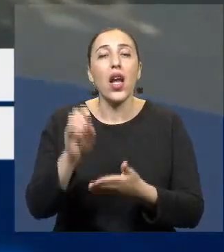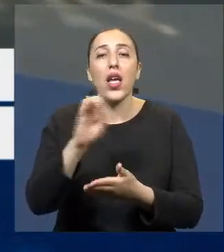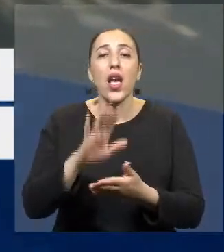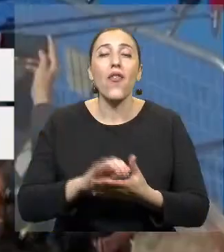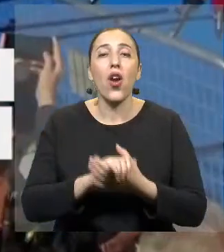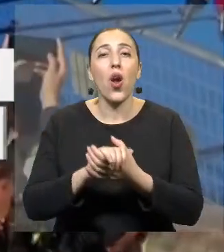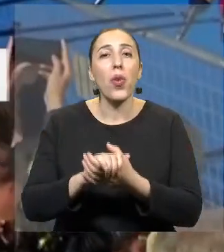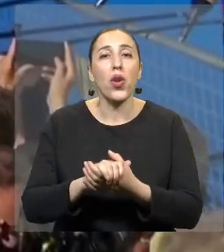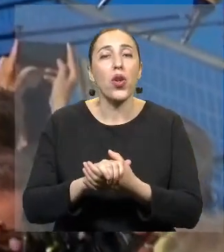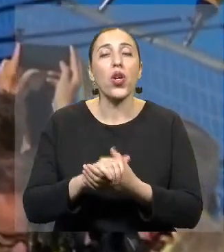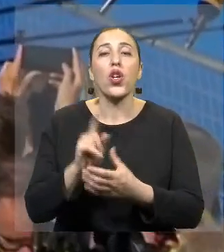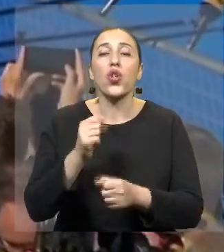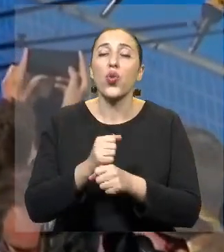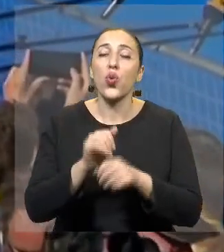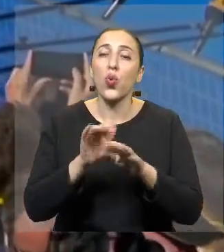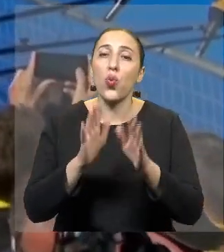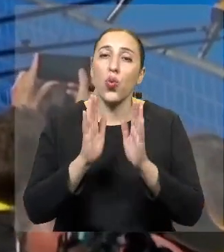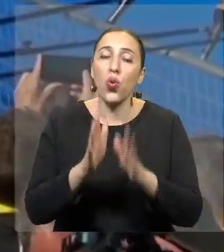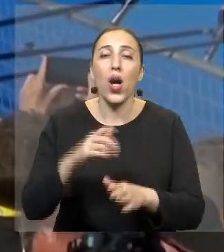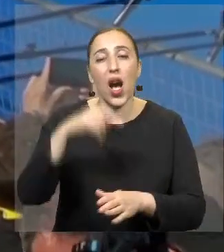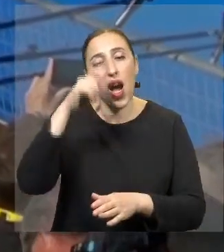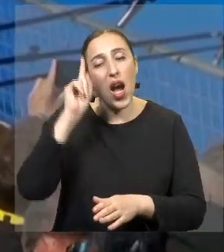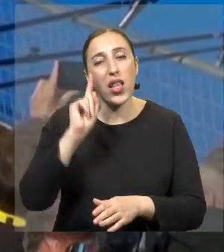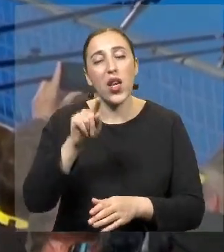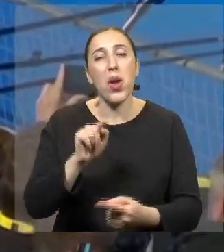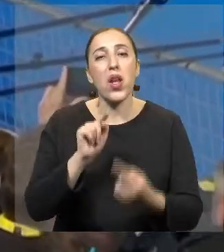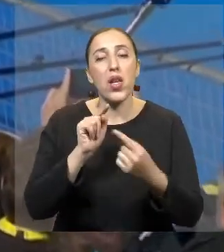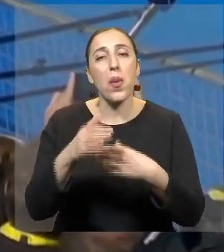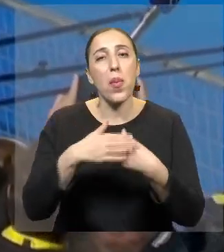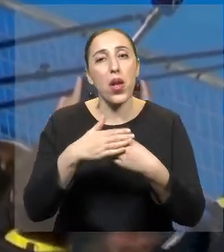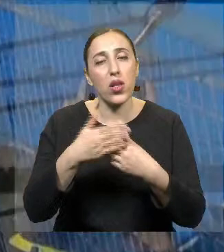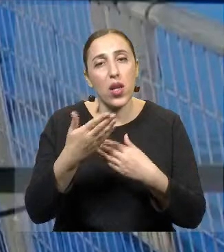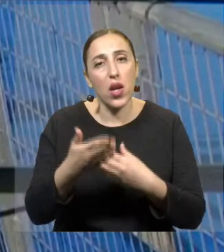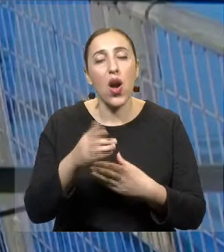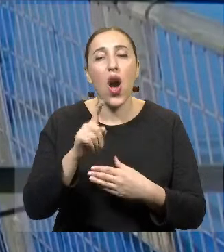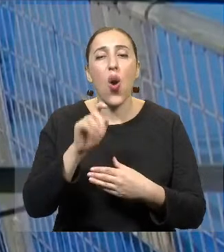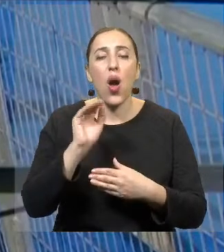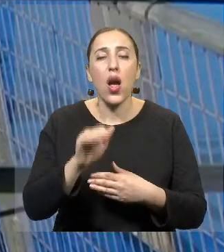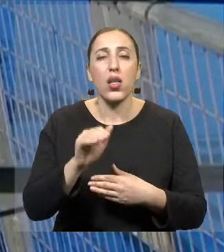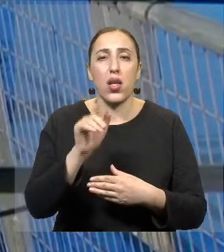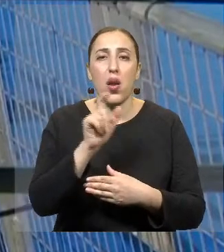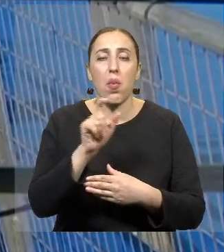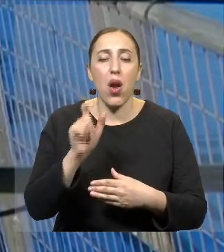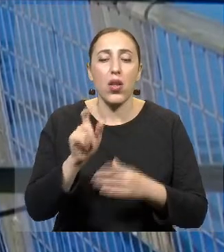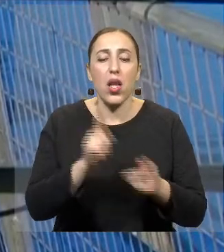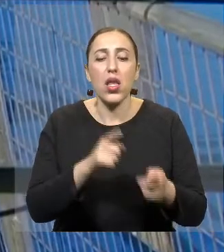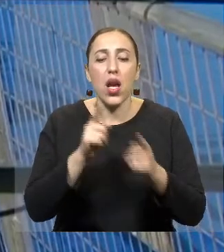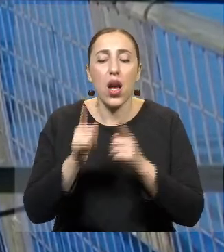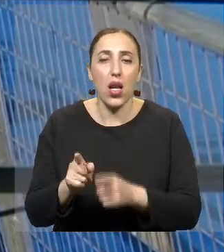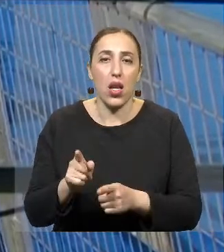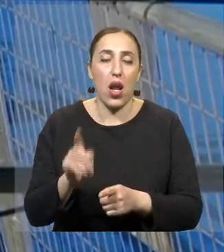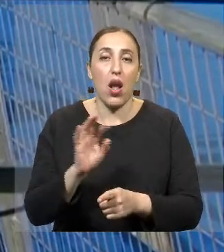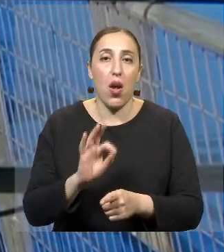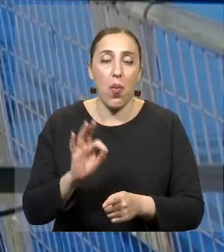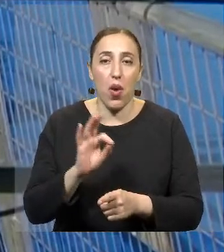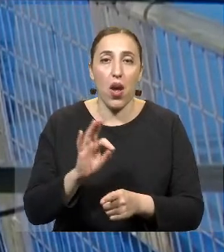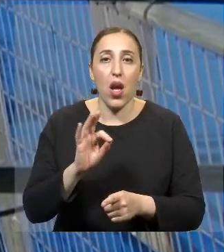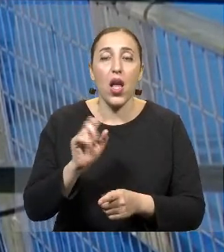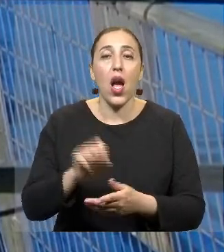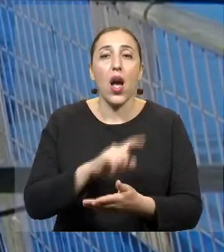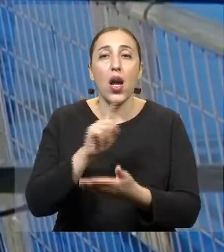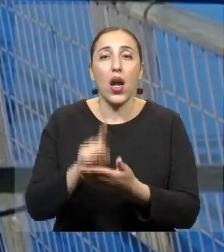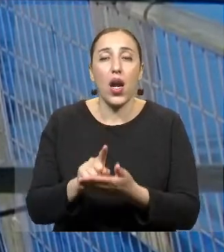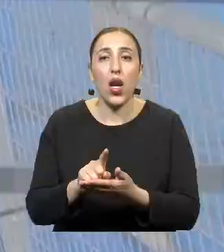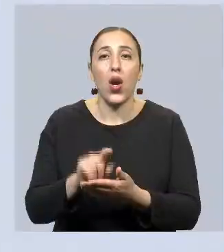ադրբեջանի դեմ, ռազմական գործողության համար, որը հանգեցրել է հարյուր հազար հայերի տեղահանությանը, հարցը հնչում եվրահանցնաժողովի նախագահ